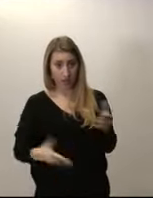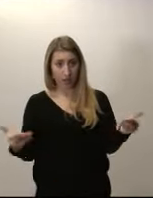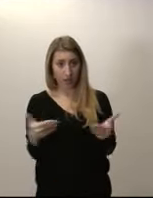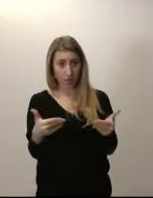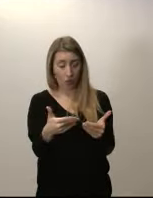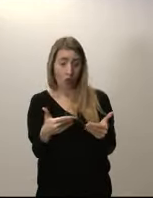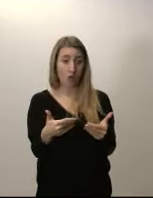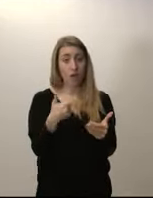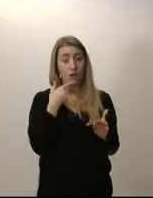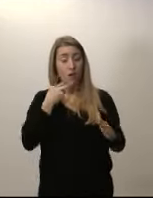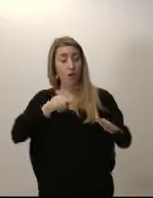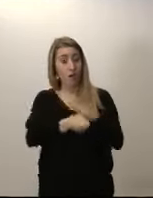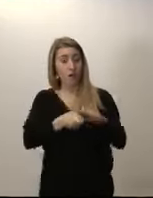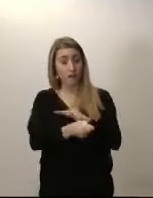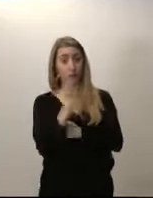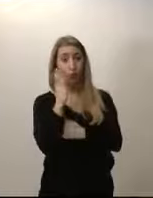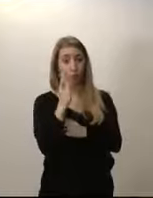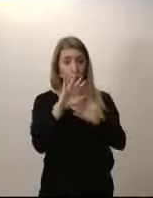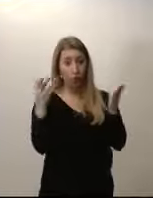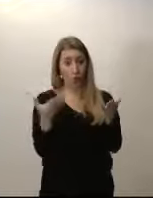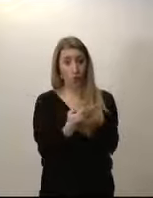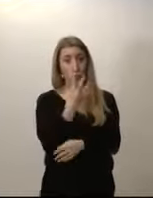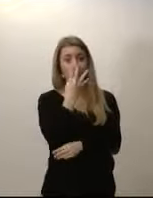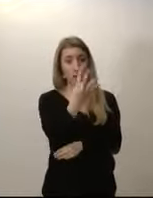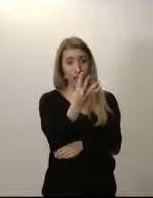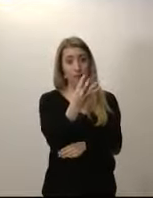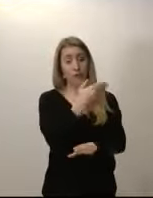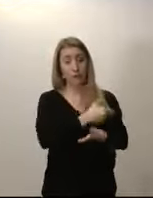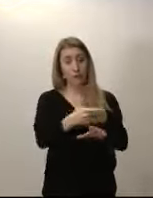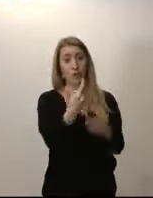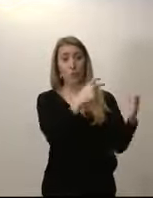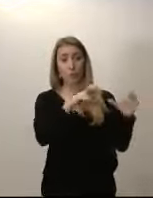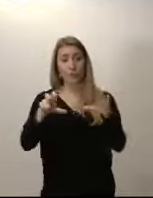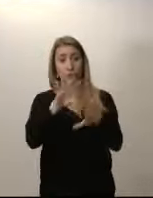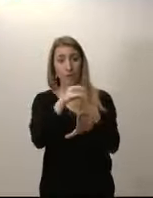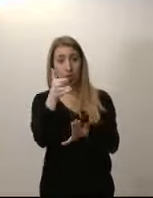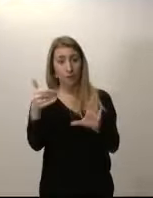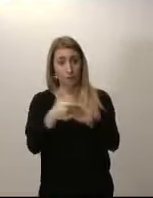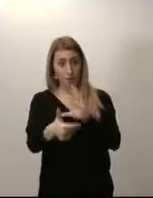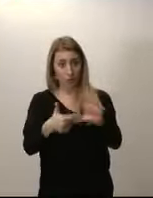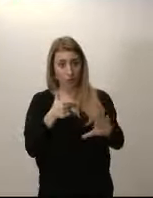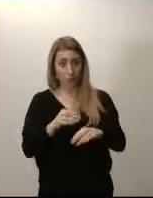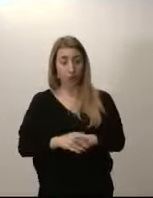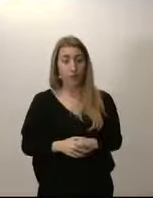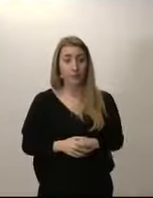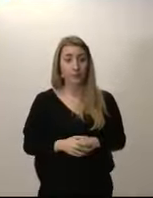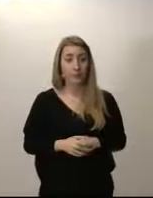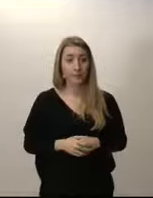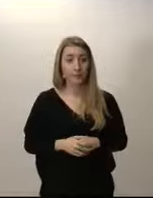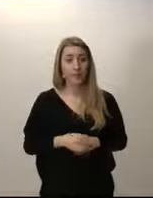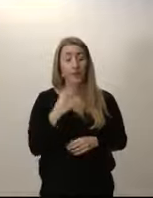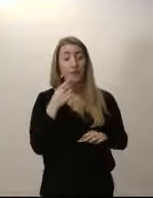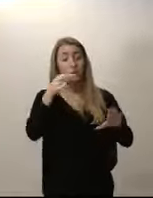section d'investissement de 4 841 000 euros. Donc vous avez sur